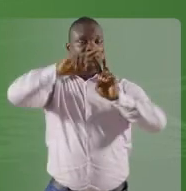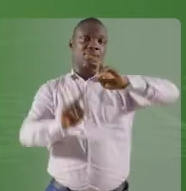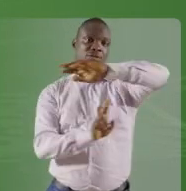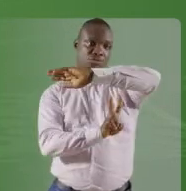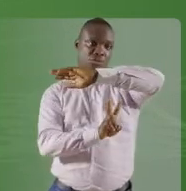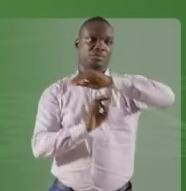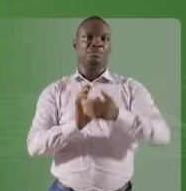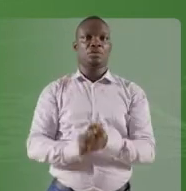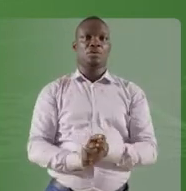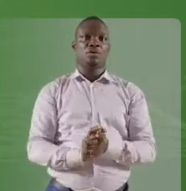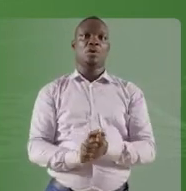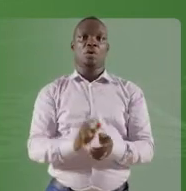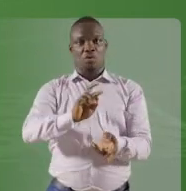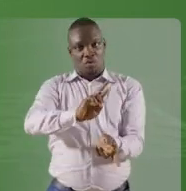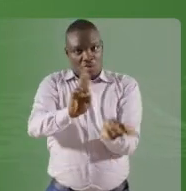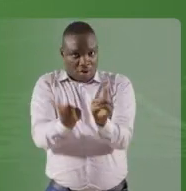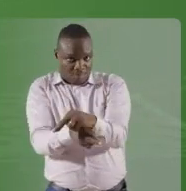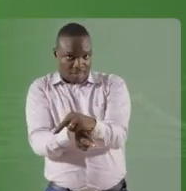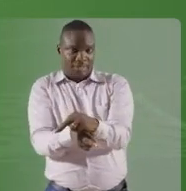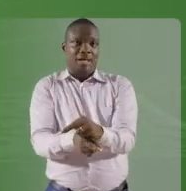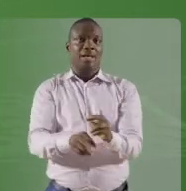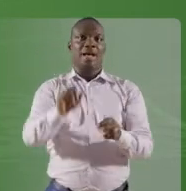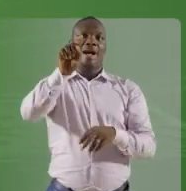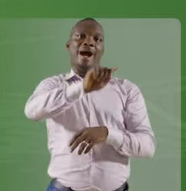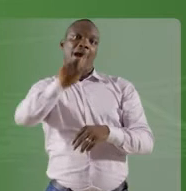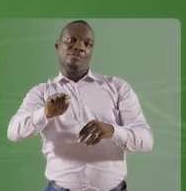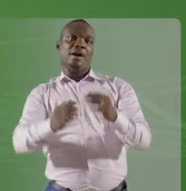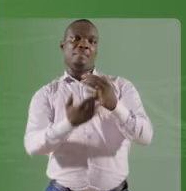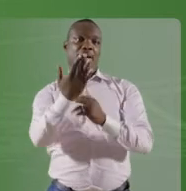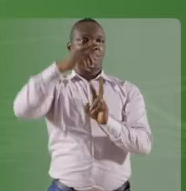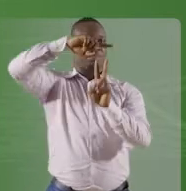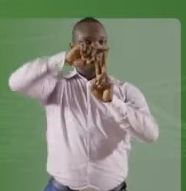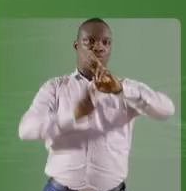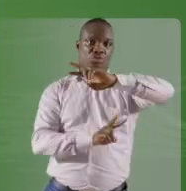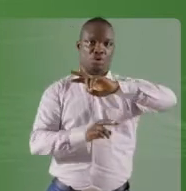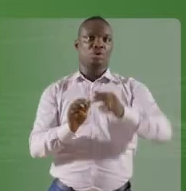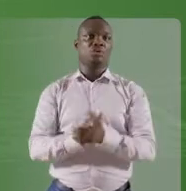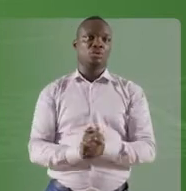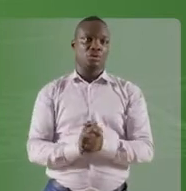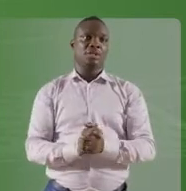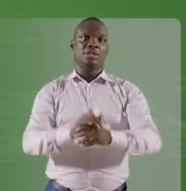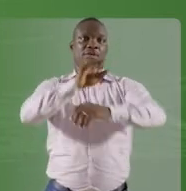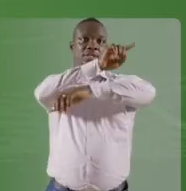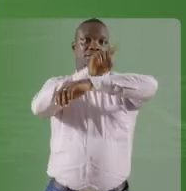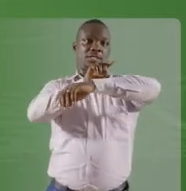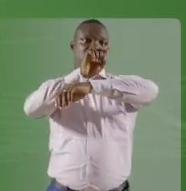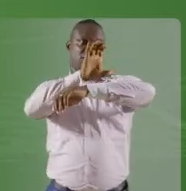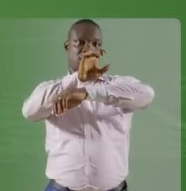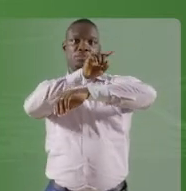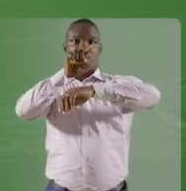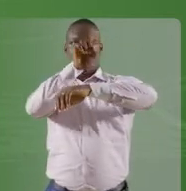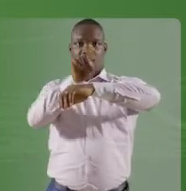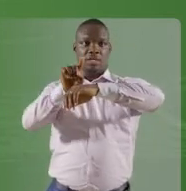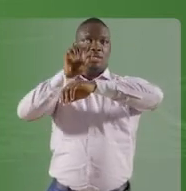sur 2, en remplaçant alpha par pi sur 2, alors le rapport ZC moins ZA